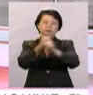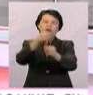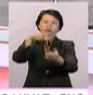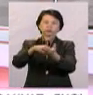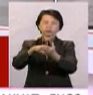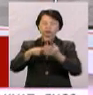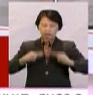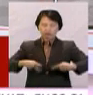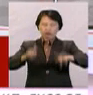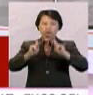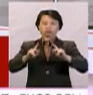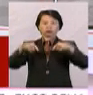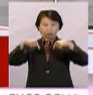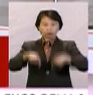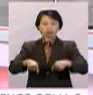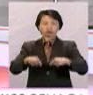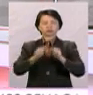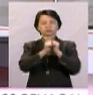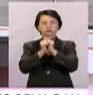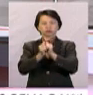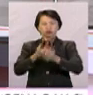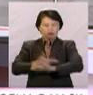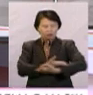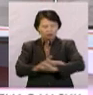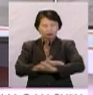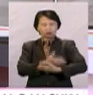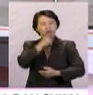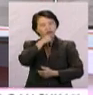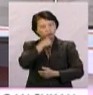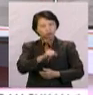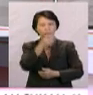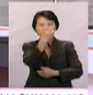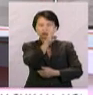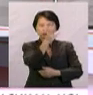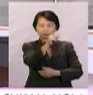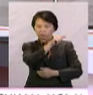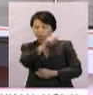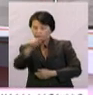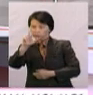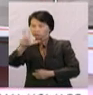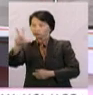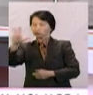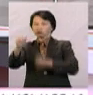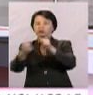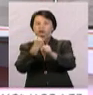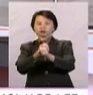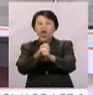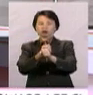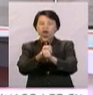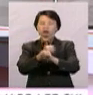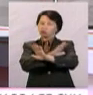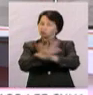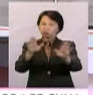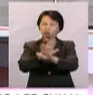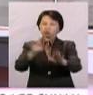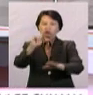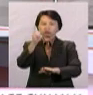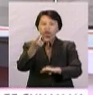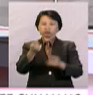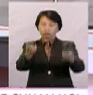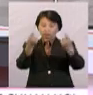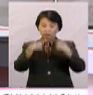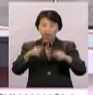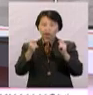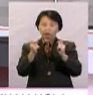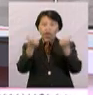diterima Nur Hilali Husin bersama anak-anaknya yang berusia 16 hingga 33 tahun itu bukanlah sesuatu yang datang